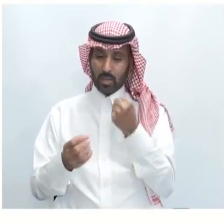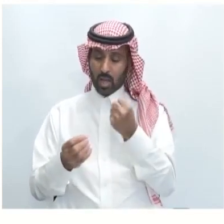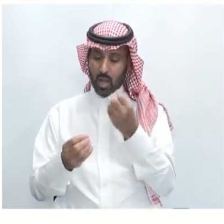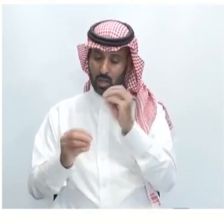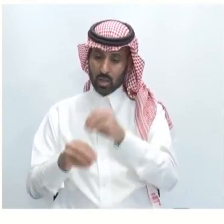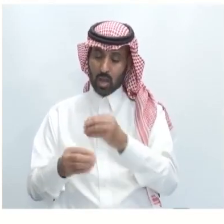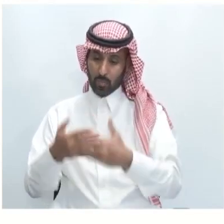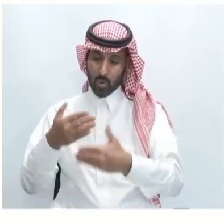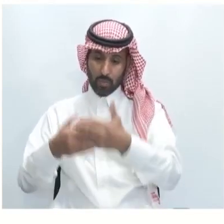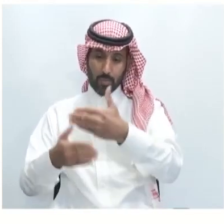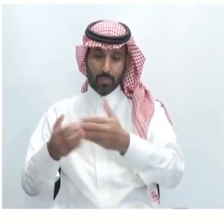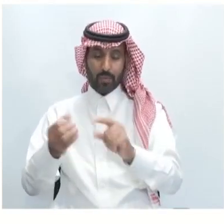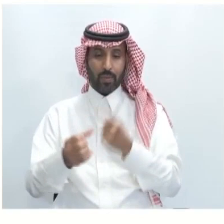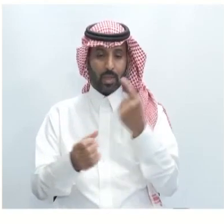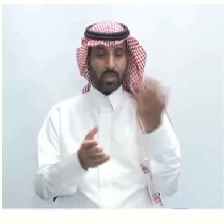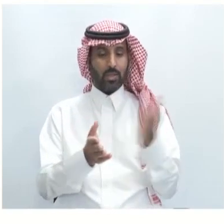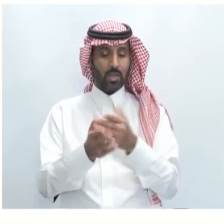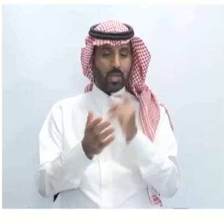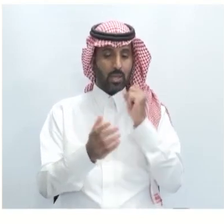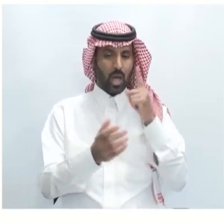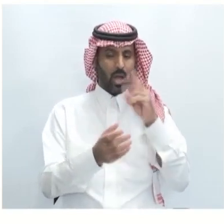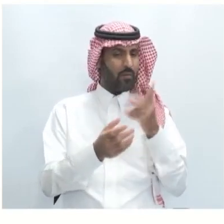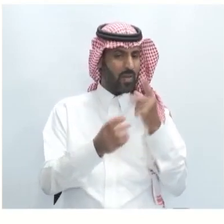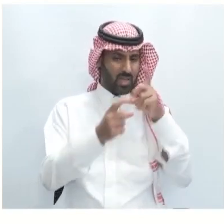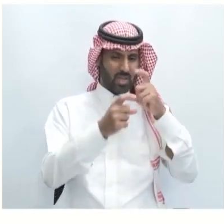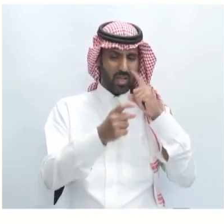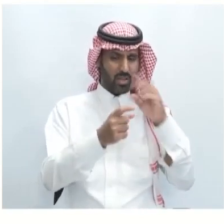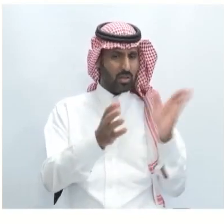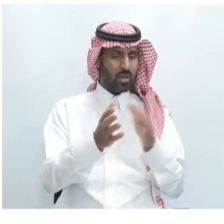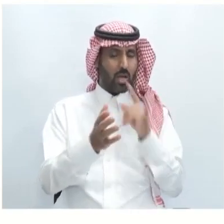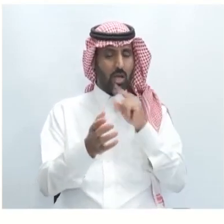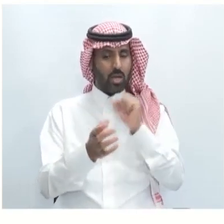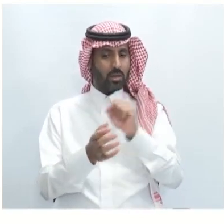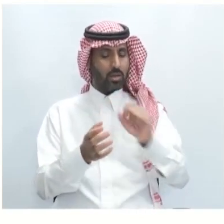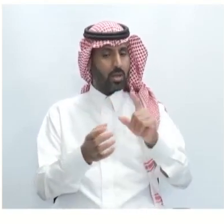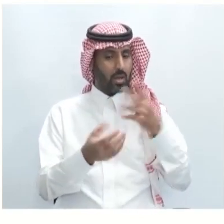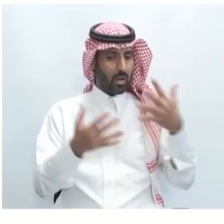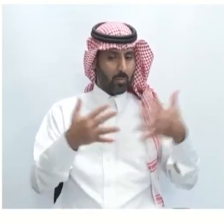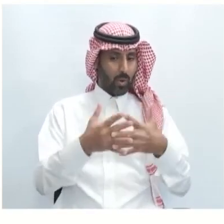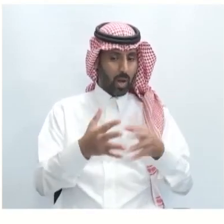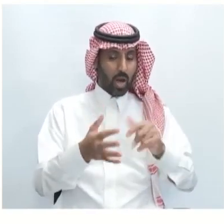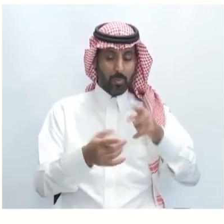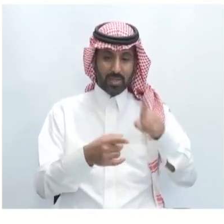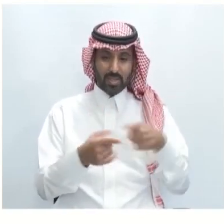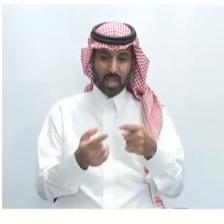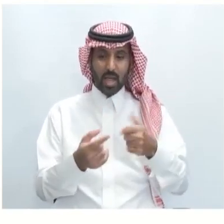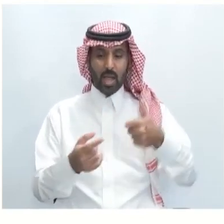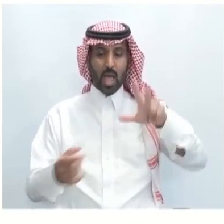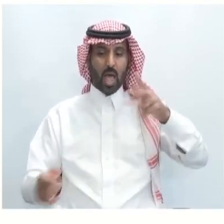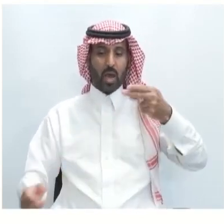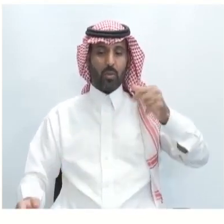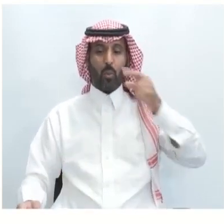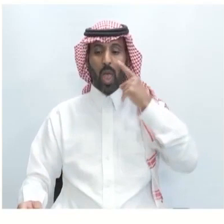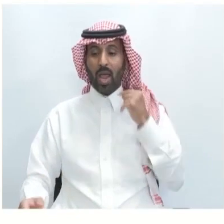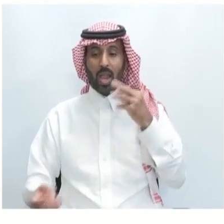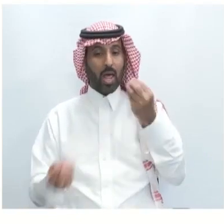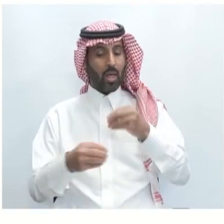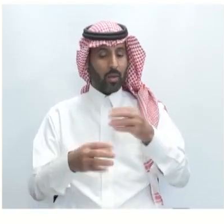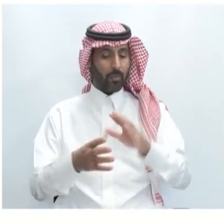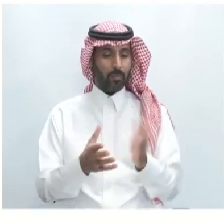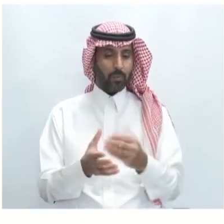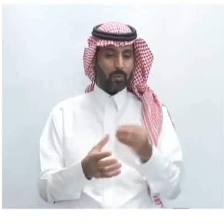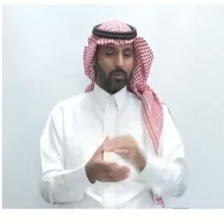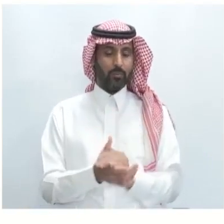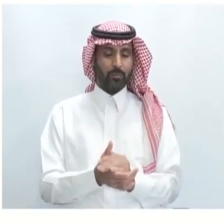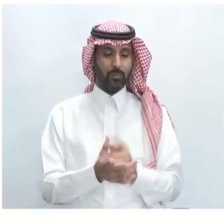البنائيه الان تعرف على الصور التاليه وحدد المركب العضوي الحيوي المحتوي